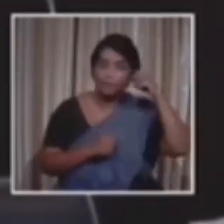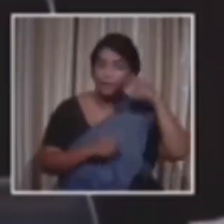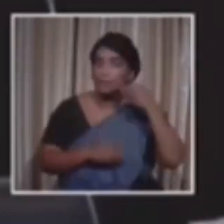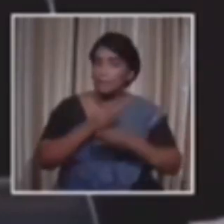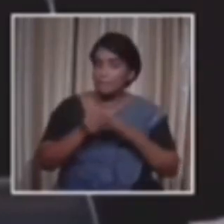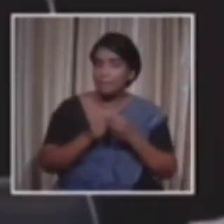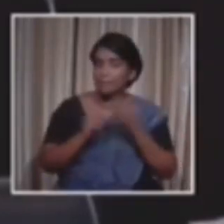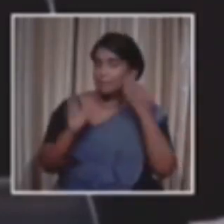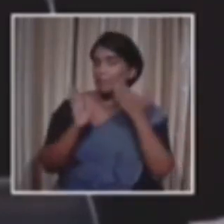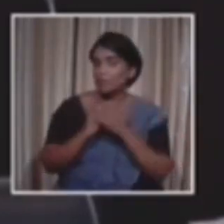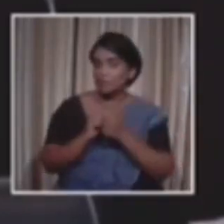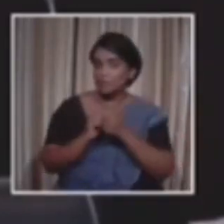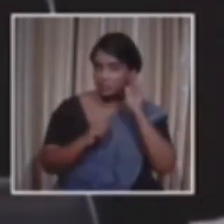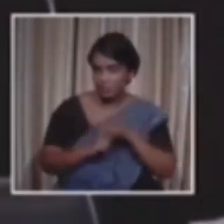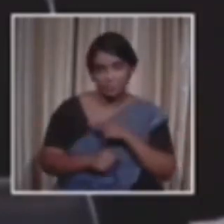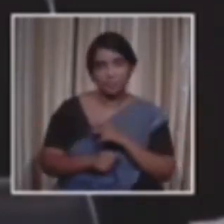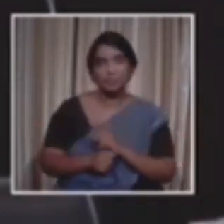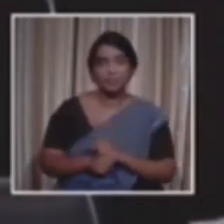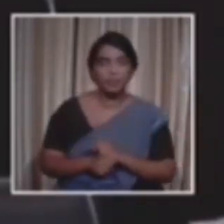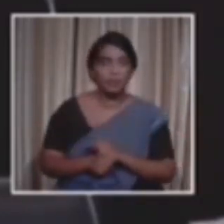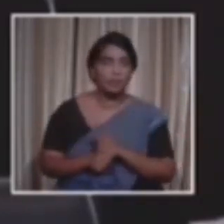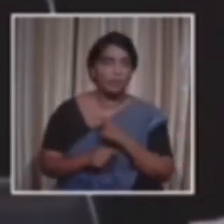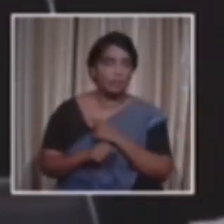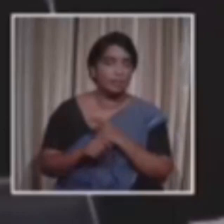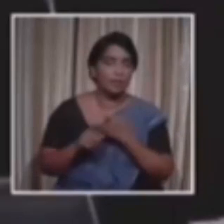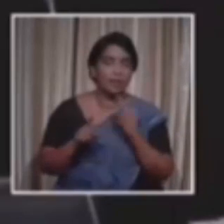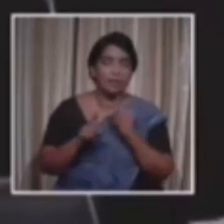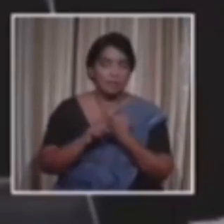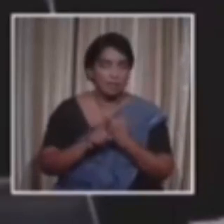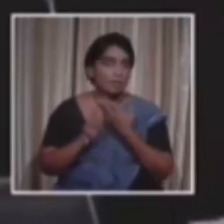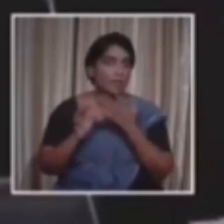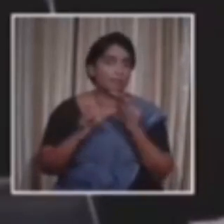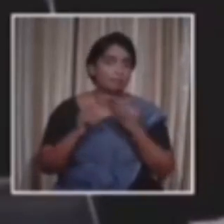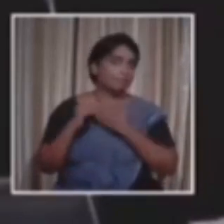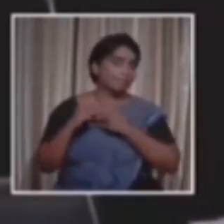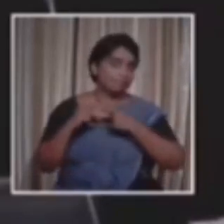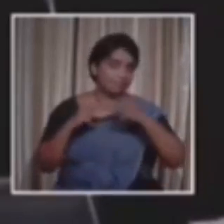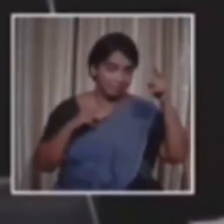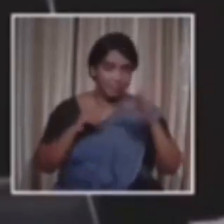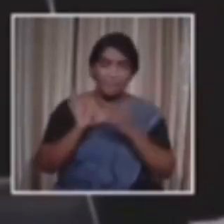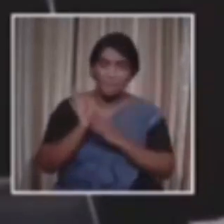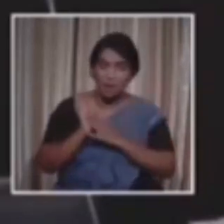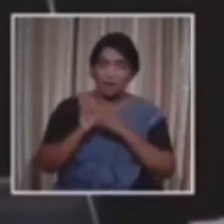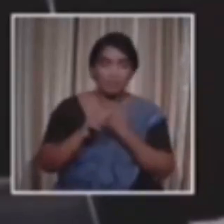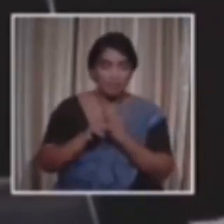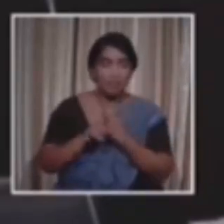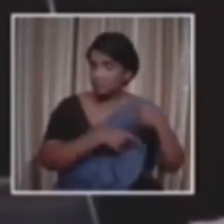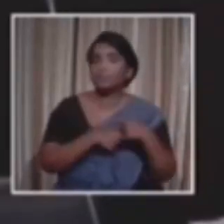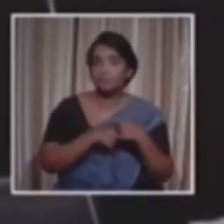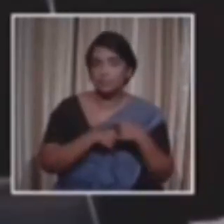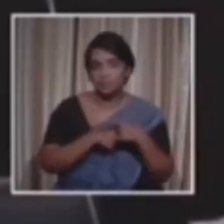இன்று மன்னார் துறக்கம் காங்கேசன்துறை வரையும் ஒரு இந்த காற்றலை மின் உற்பத்தி